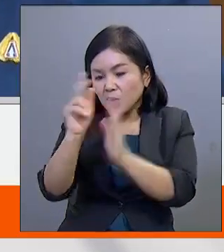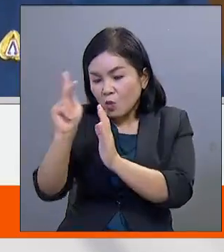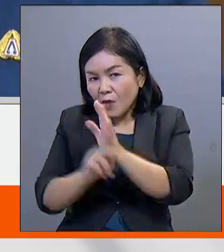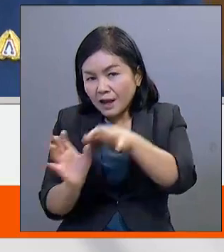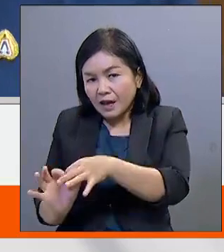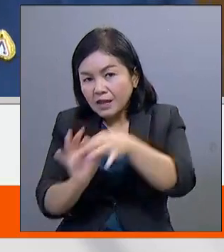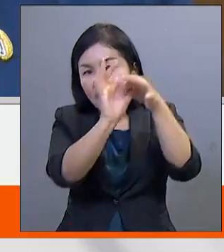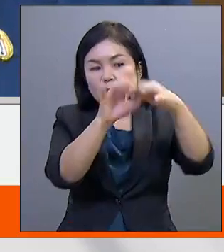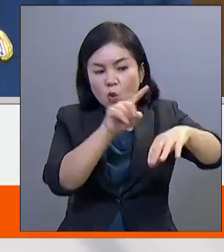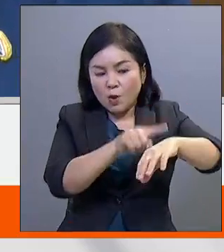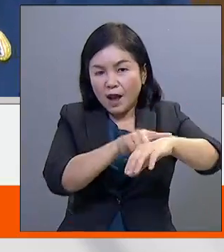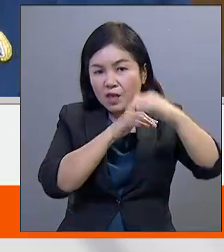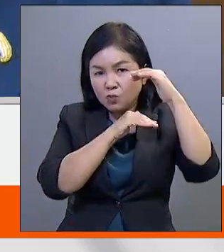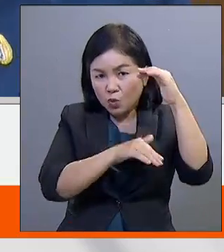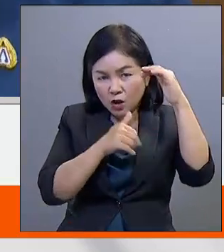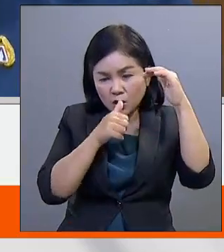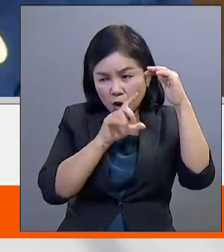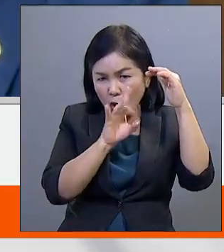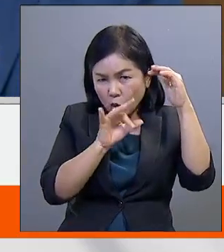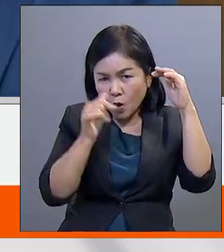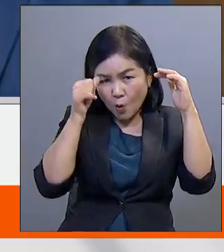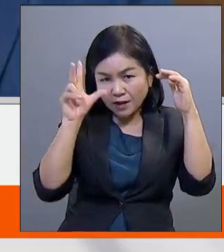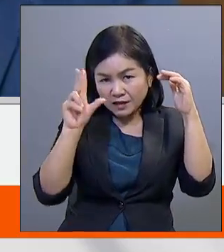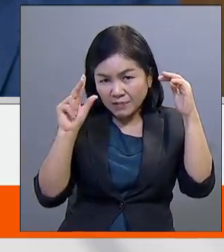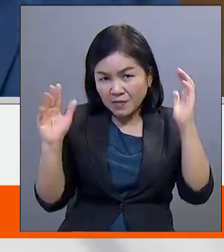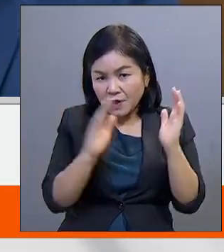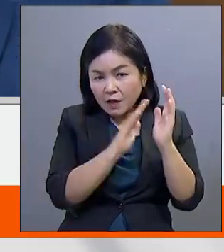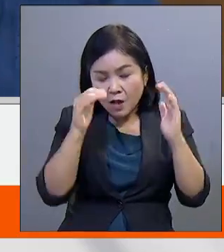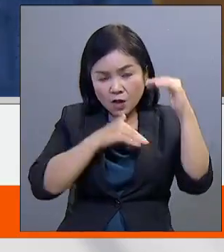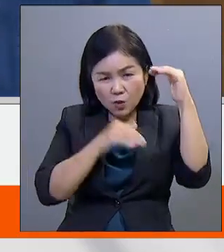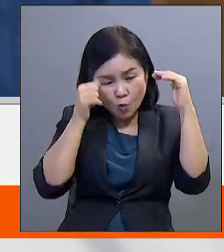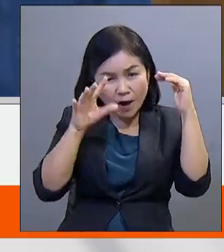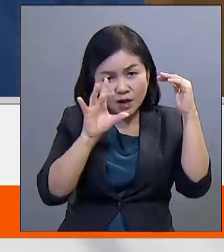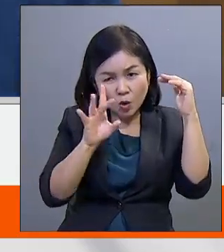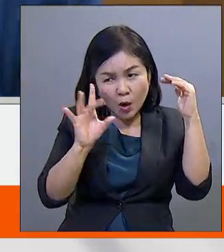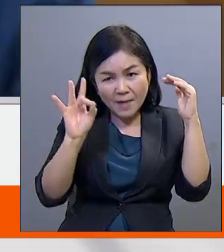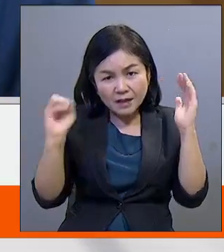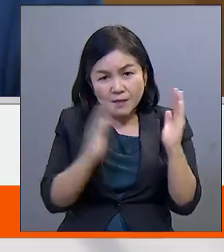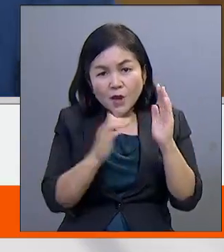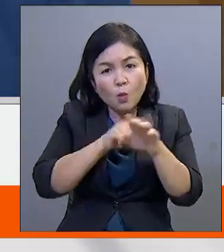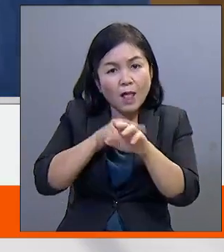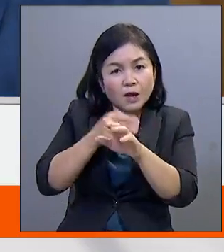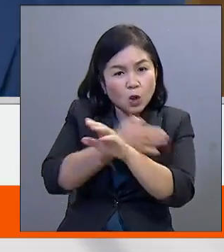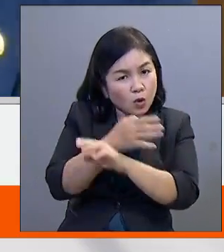เวลาย่รยวรถ 80 วันต่ fourteen 80 วัส กวานเกถาม PU